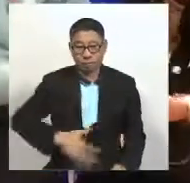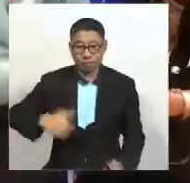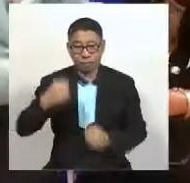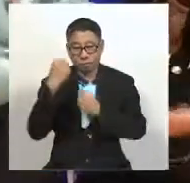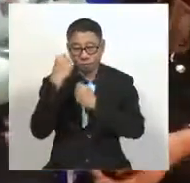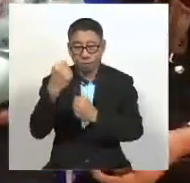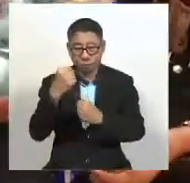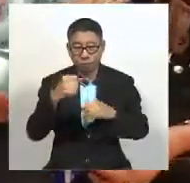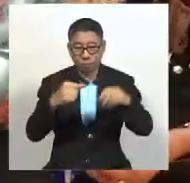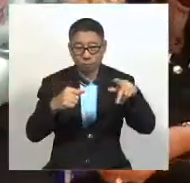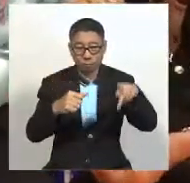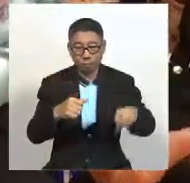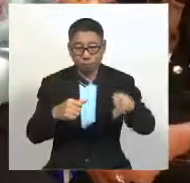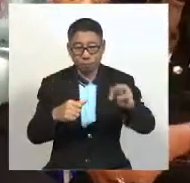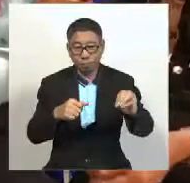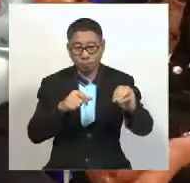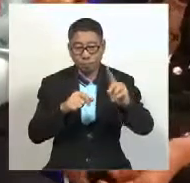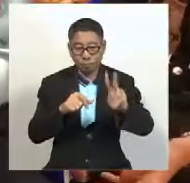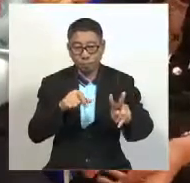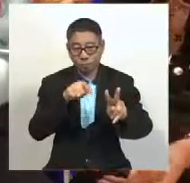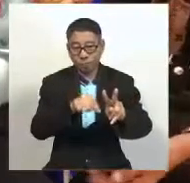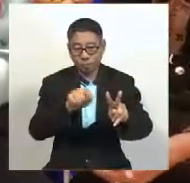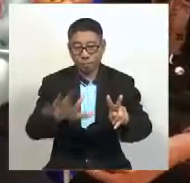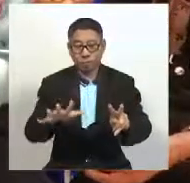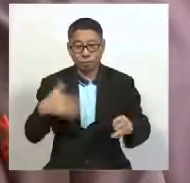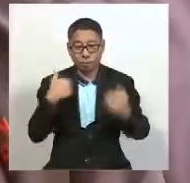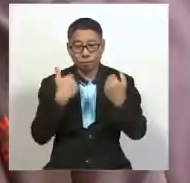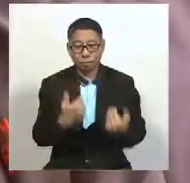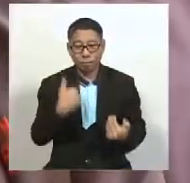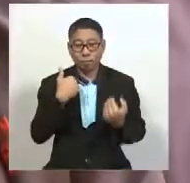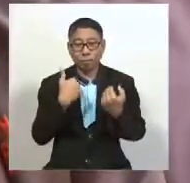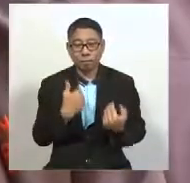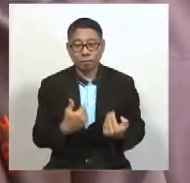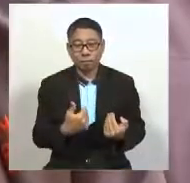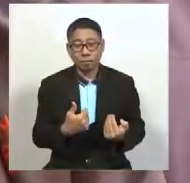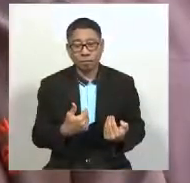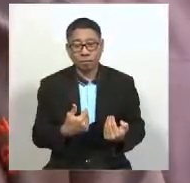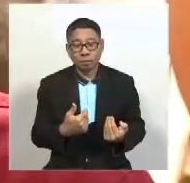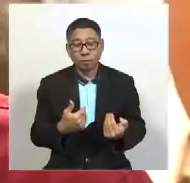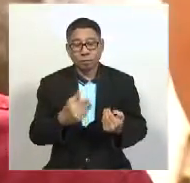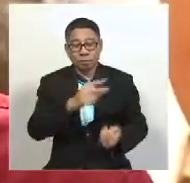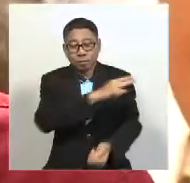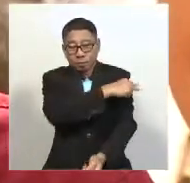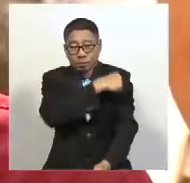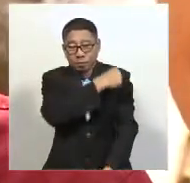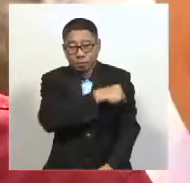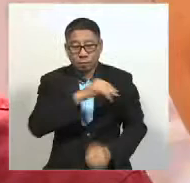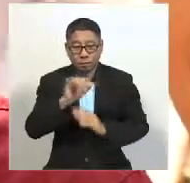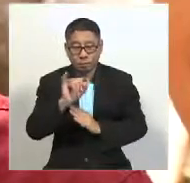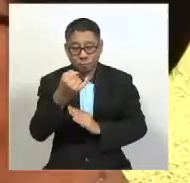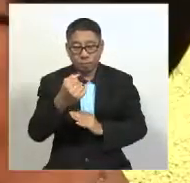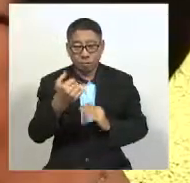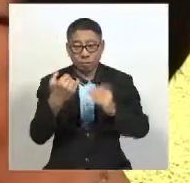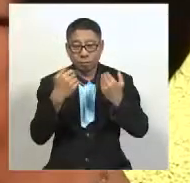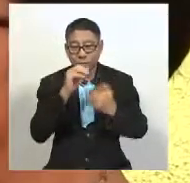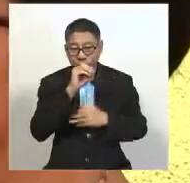อสู้กับ PM 2.5 นะคะโดยเภสัชกรหญิงภกากรองขวัญข้าวจากโรงพยาบาลเจ้าพระยาอภัยภู